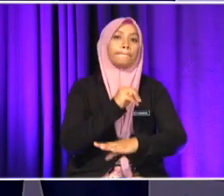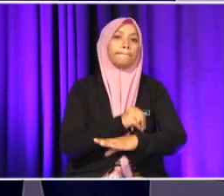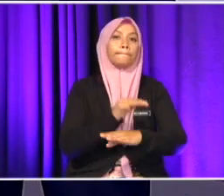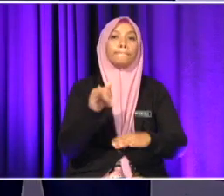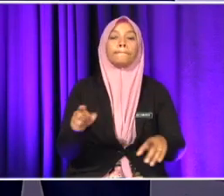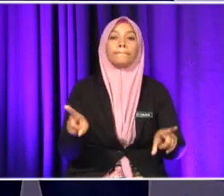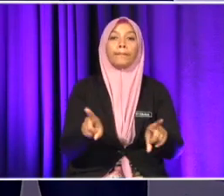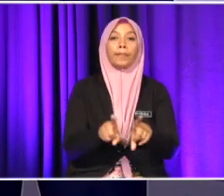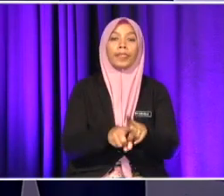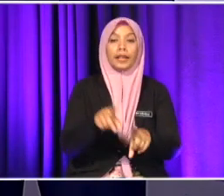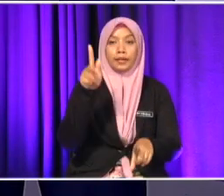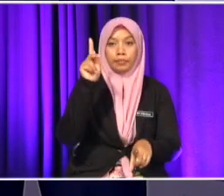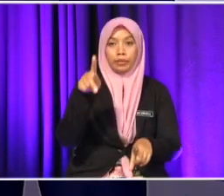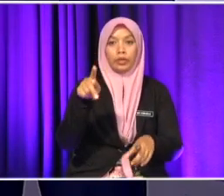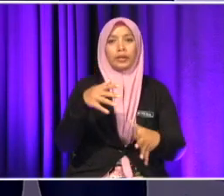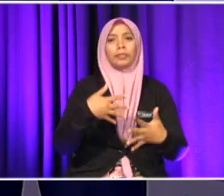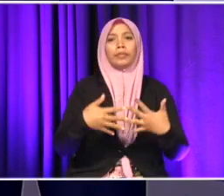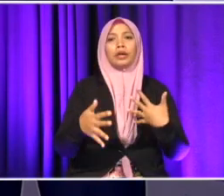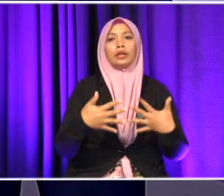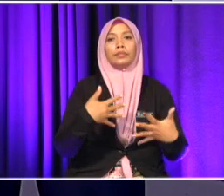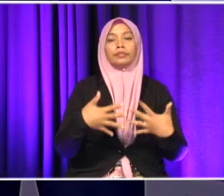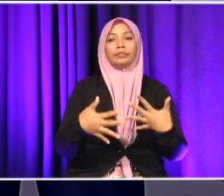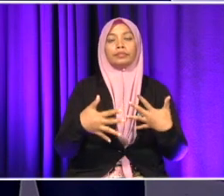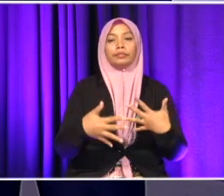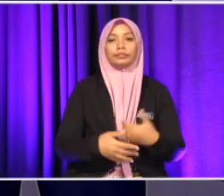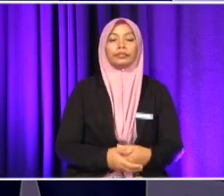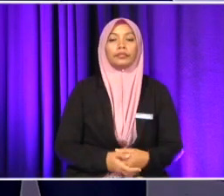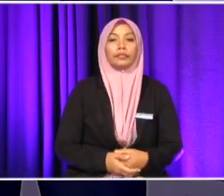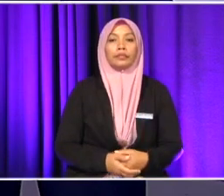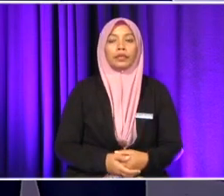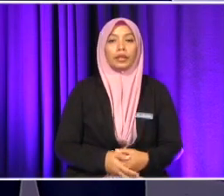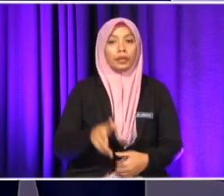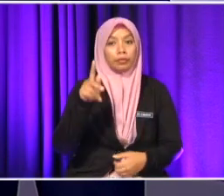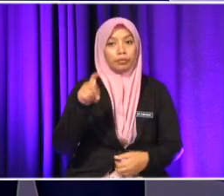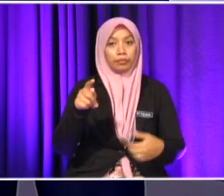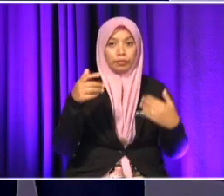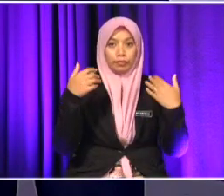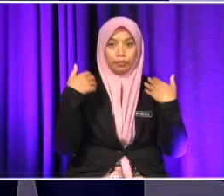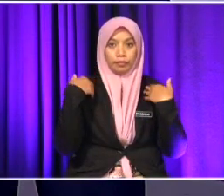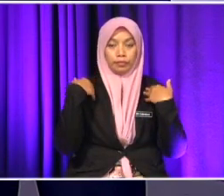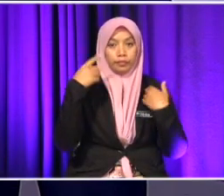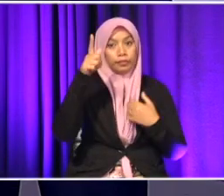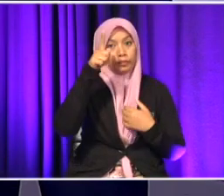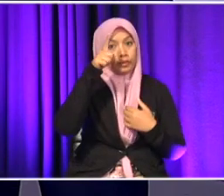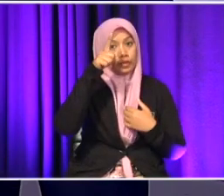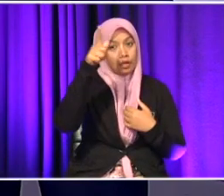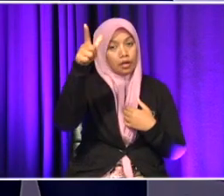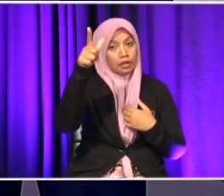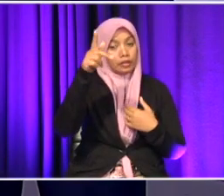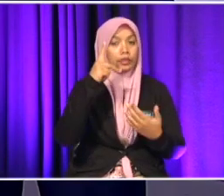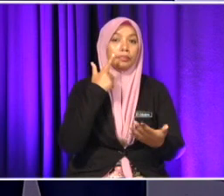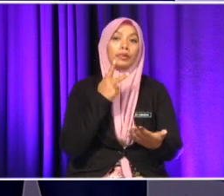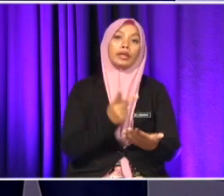perlunya ada maklum balas beda hasil ada satu produk itu perlulah n kita melihat tentang quality-nya